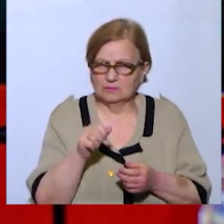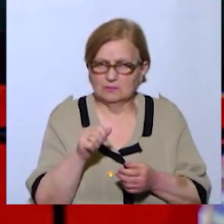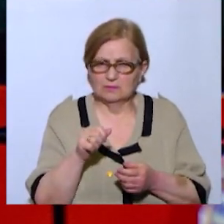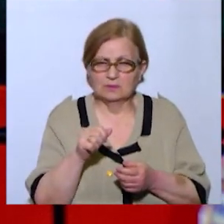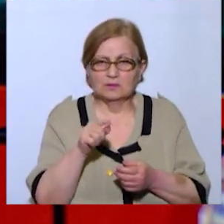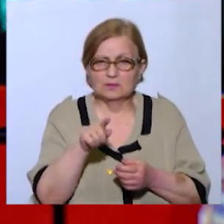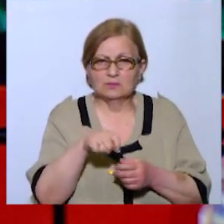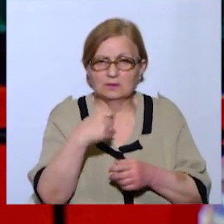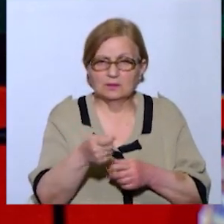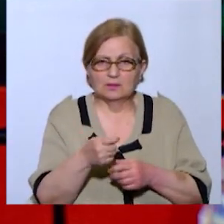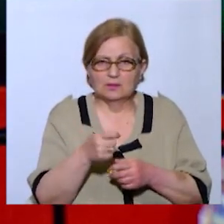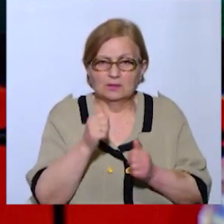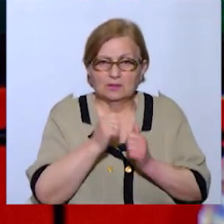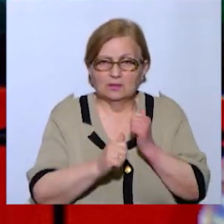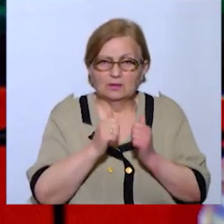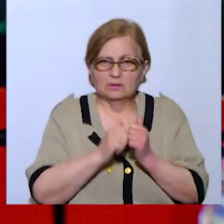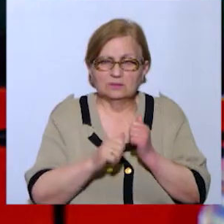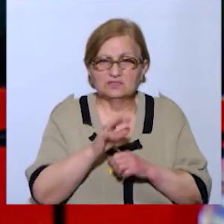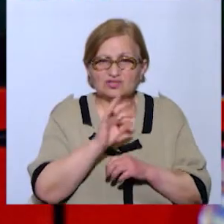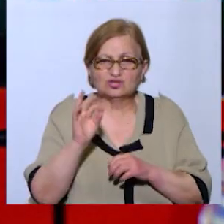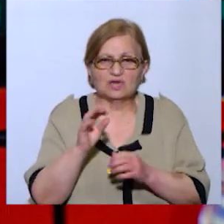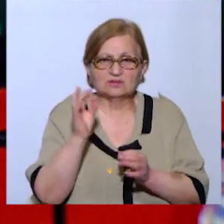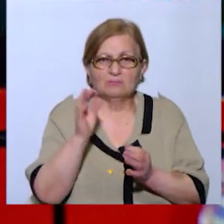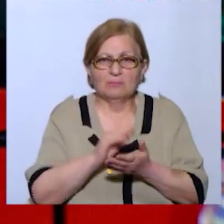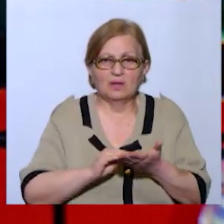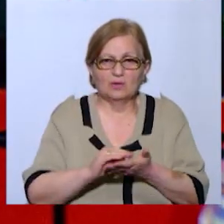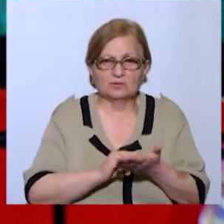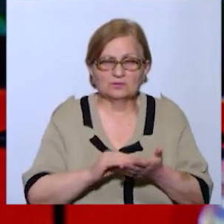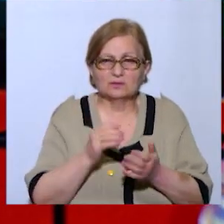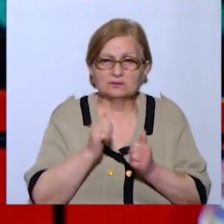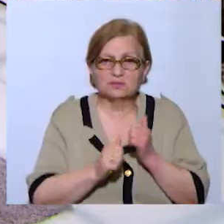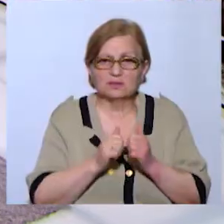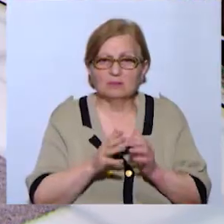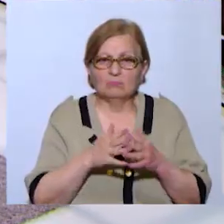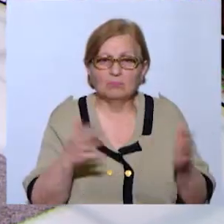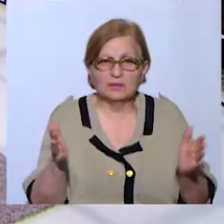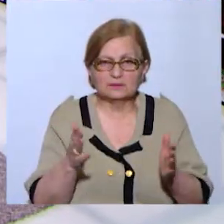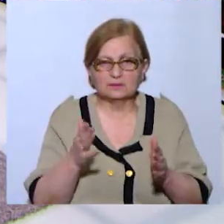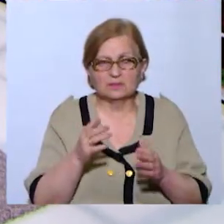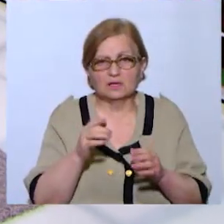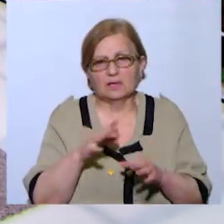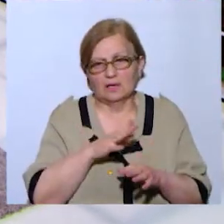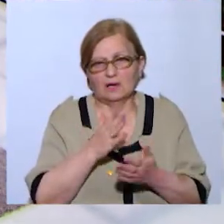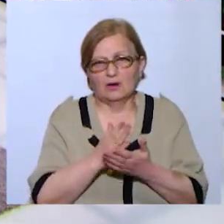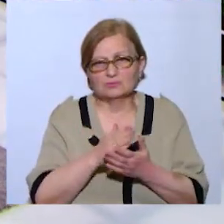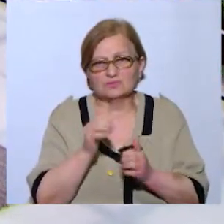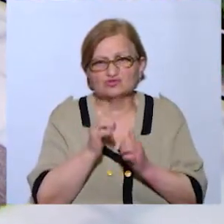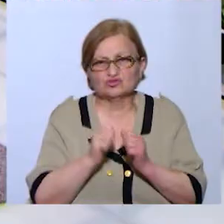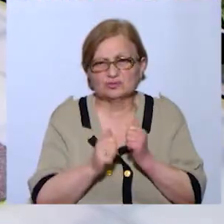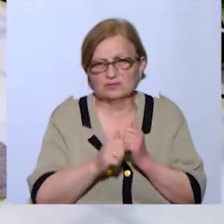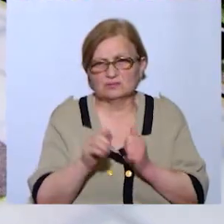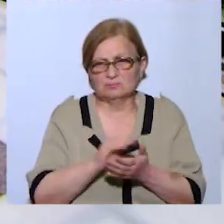ის მონაცემი, რომელიც ყველაზე ხშირად მეორდება მონაცემებში, ანუ რომელსაც ყველაზე მეტი სიხშირე ან ფარდობითი სიხშირე აქვს.